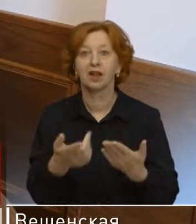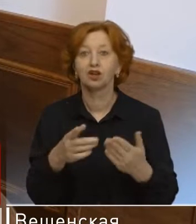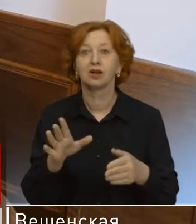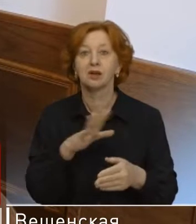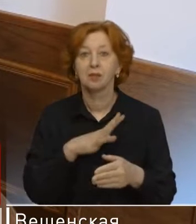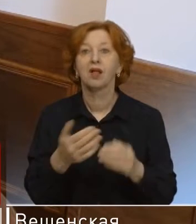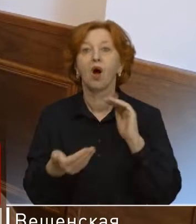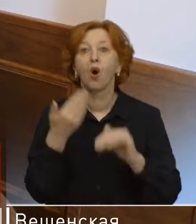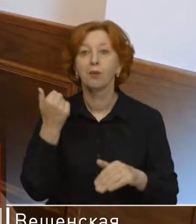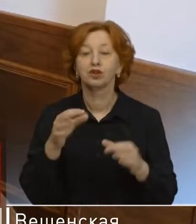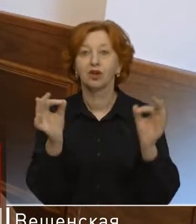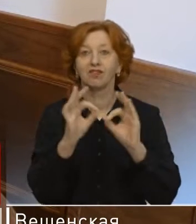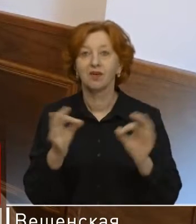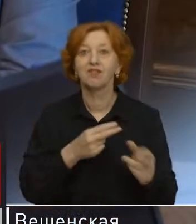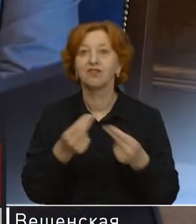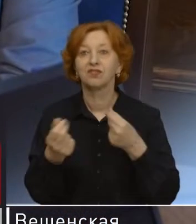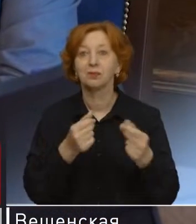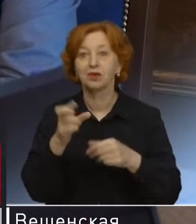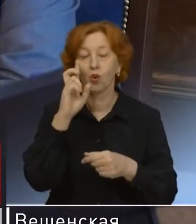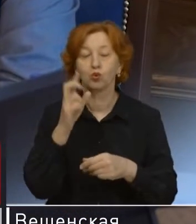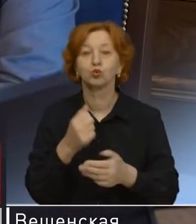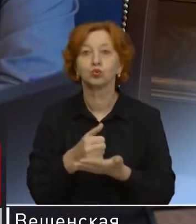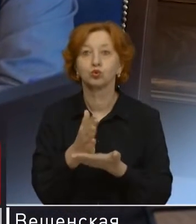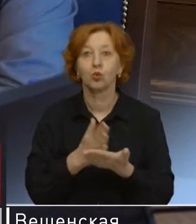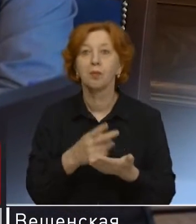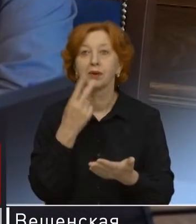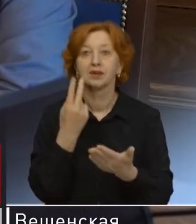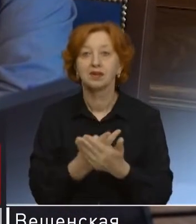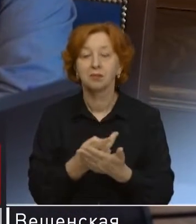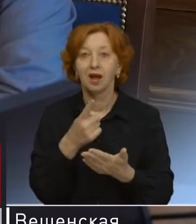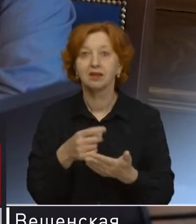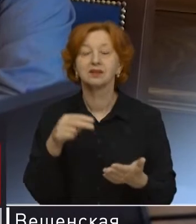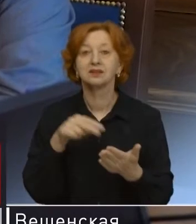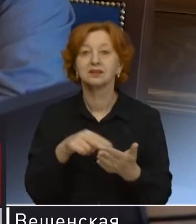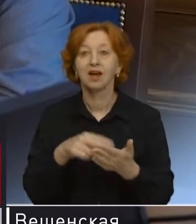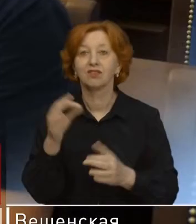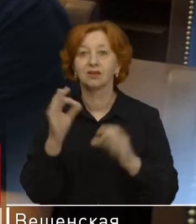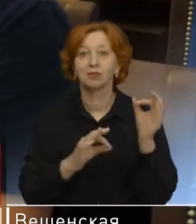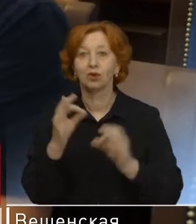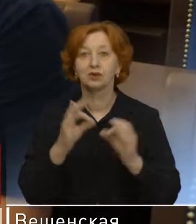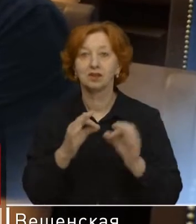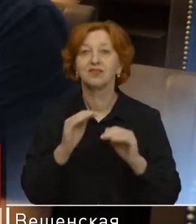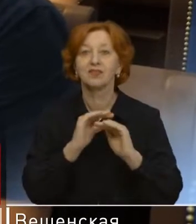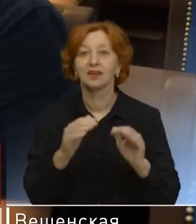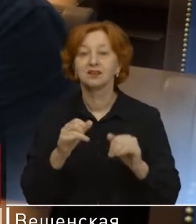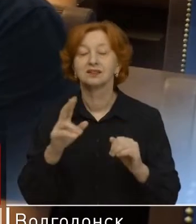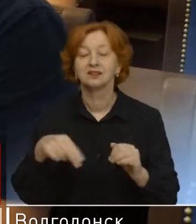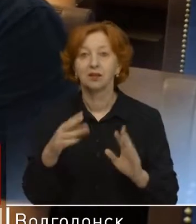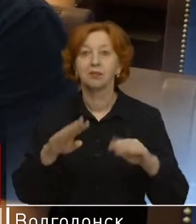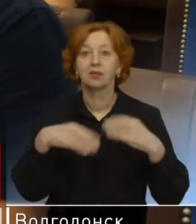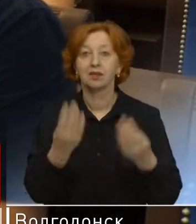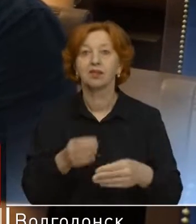позволит облегчить оформление выплат через портал госуслуг, предусмотреть ставку врача-педиатра в каждом детском саду и